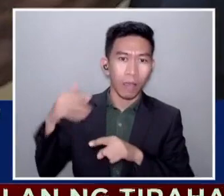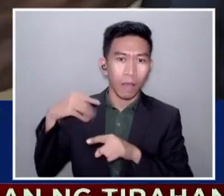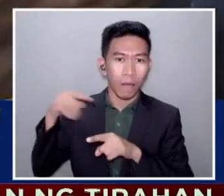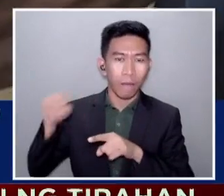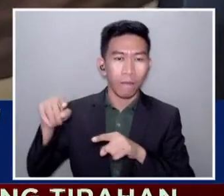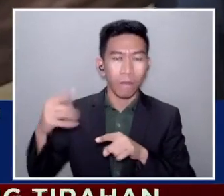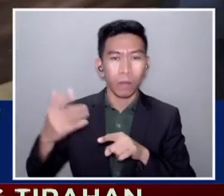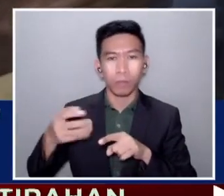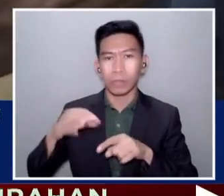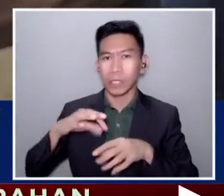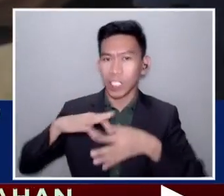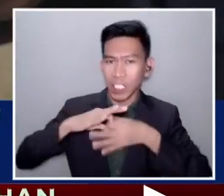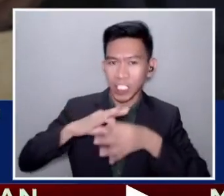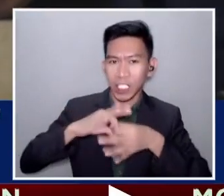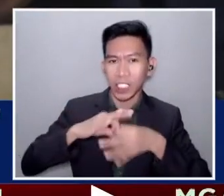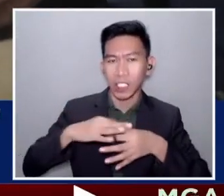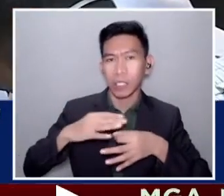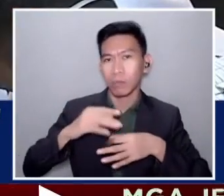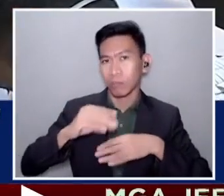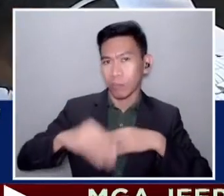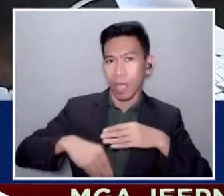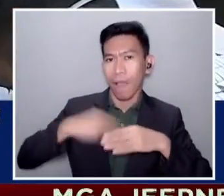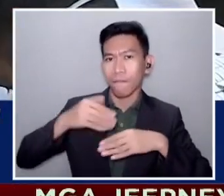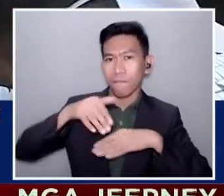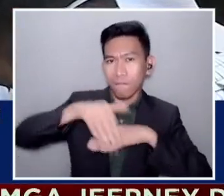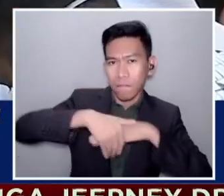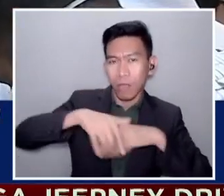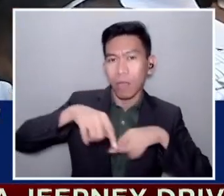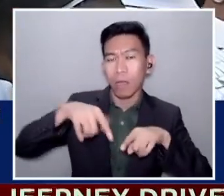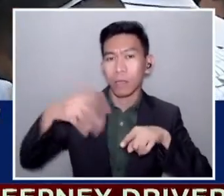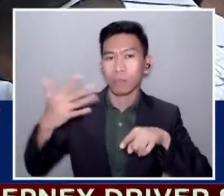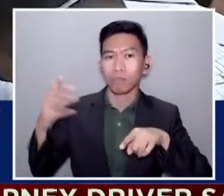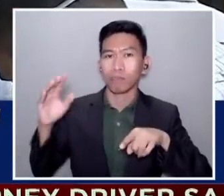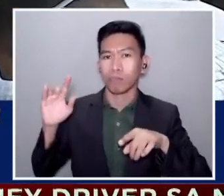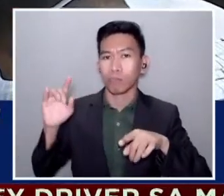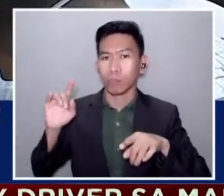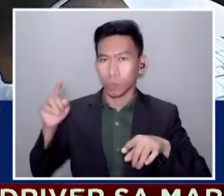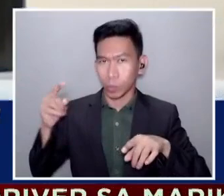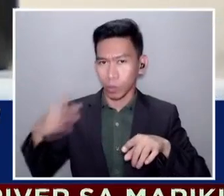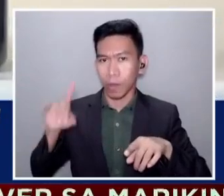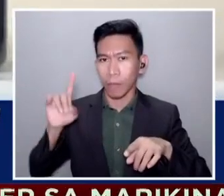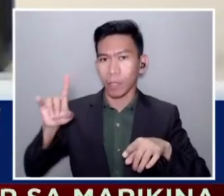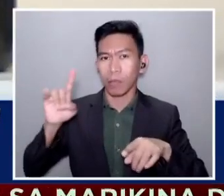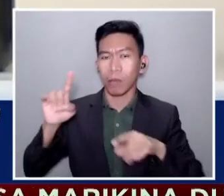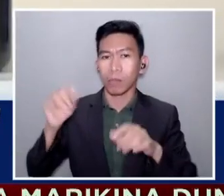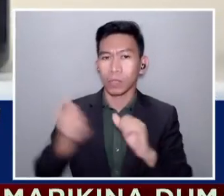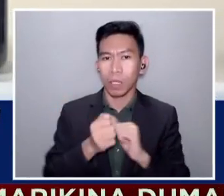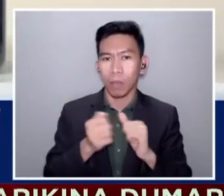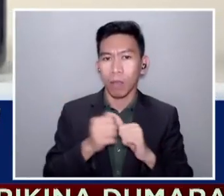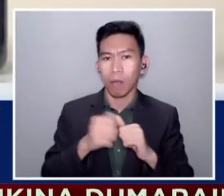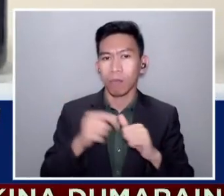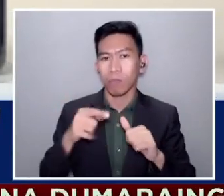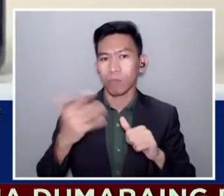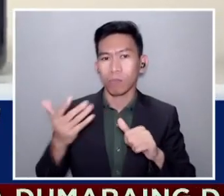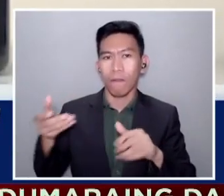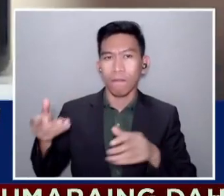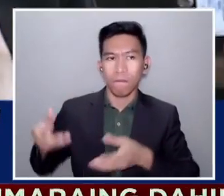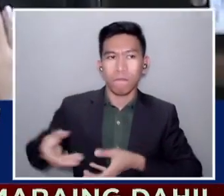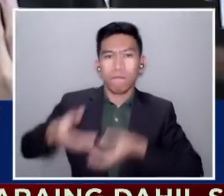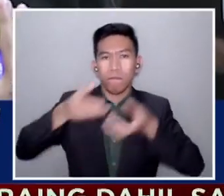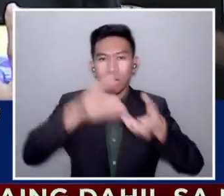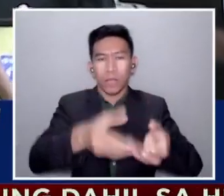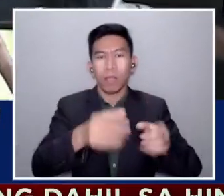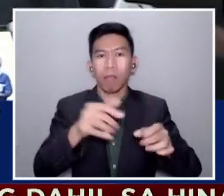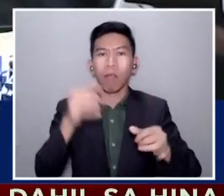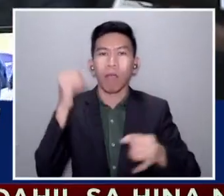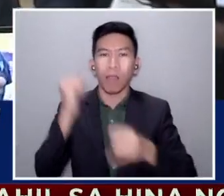lock. Bawal ang kamera sa loob at isa lang ang media na pinasama para mag-witness sa pagdidiposito. Ayon sa COMELEC, ito na ang huli nilang source code